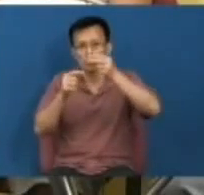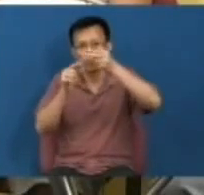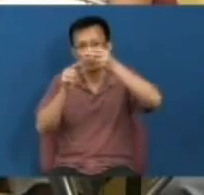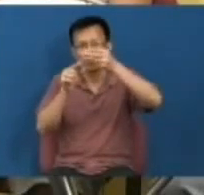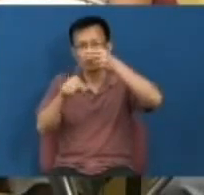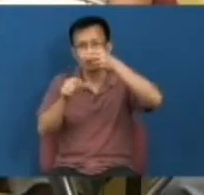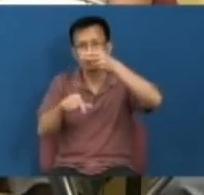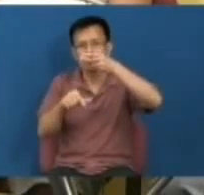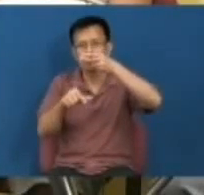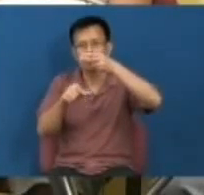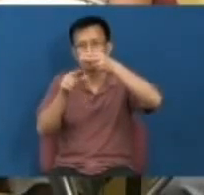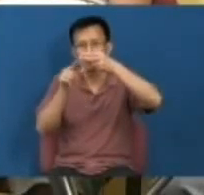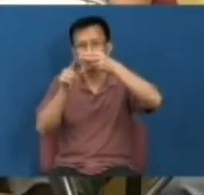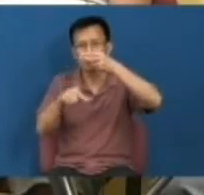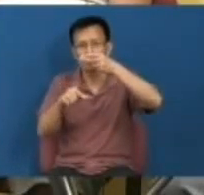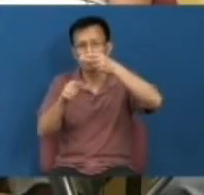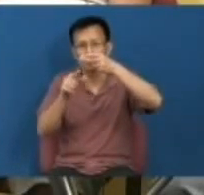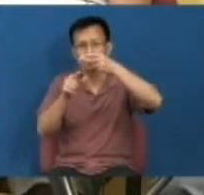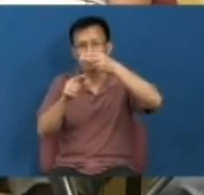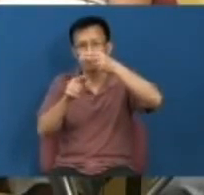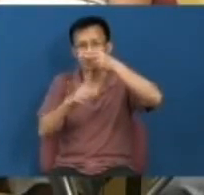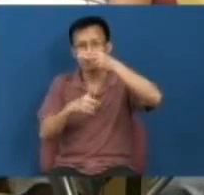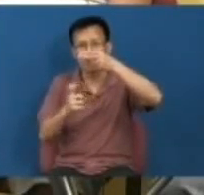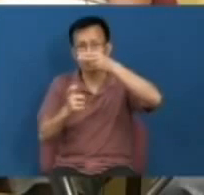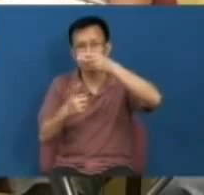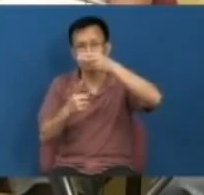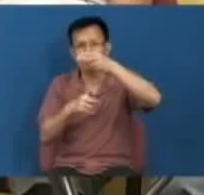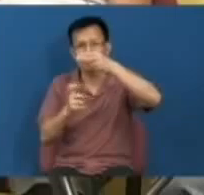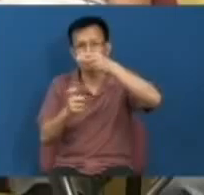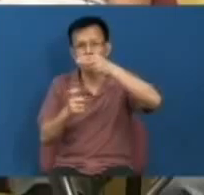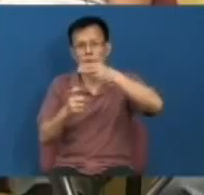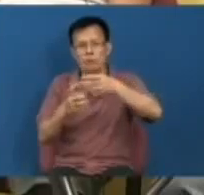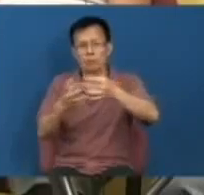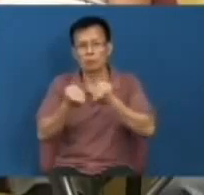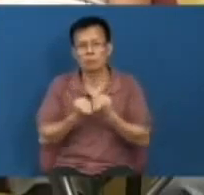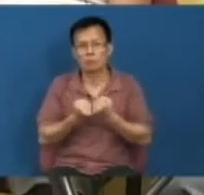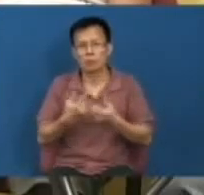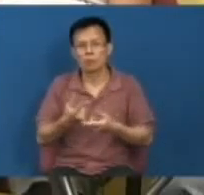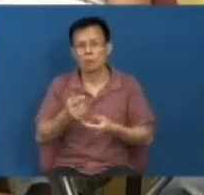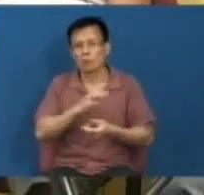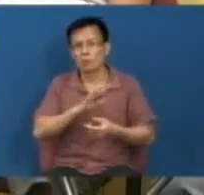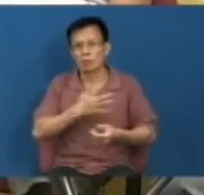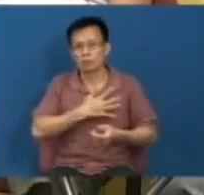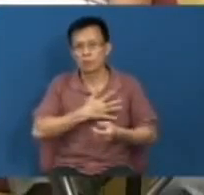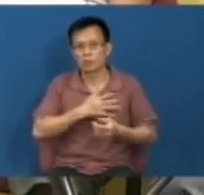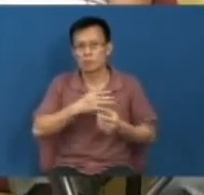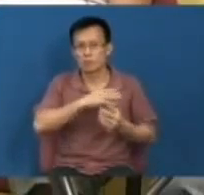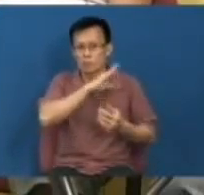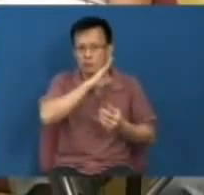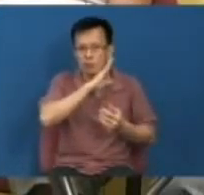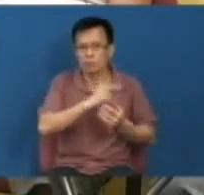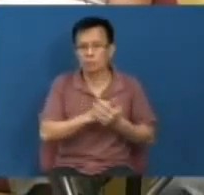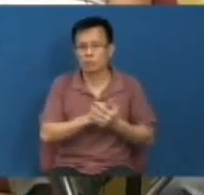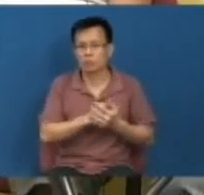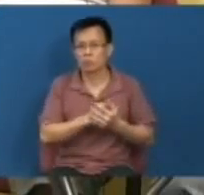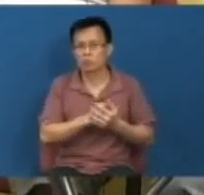2月19日已經係正式成 收咗噶啦， 係啊，收咗噶啦。 咁你哋有冇地方住而家？ 我哋而家根本就唔敢喺度住，我哋尤其是我自己咁樣，